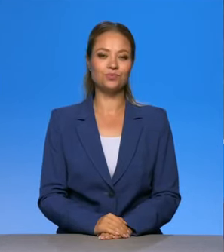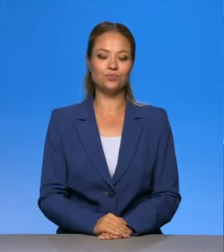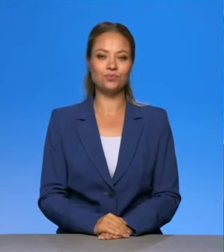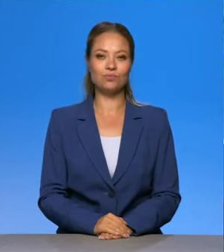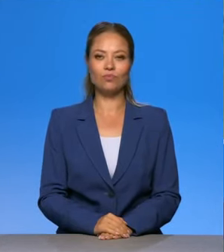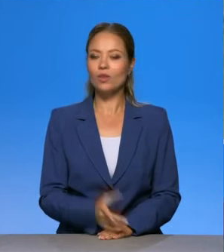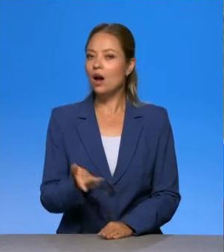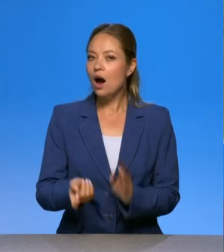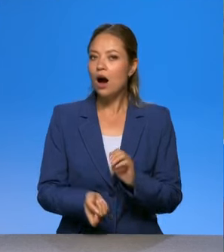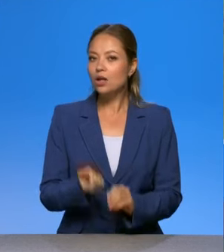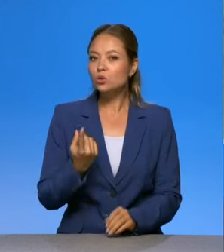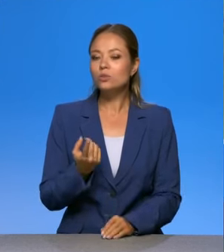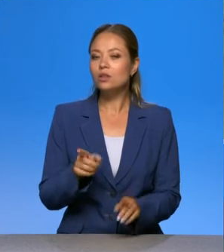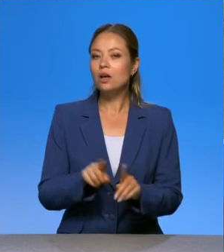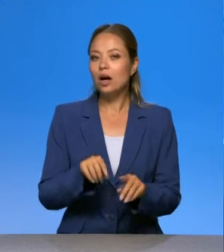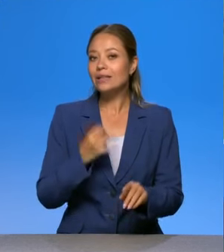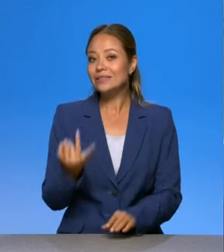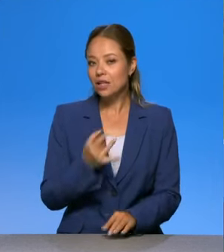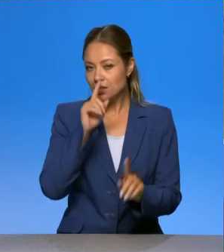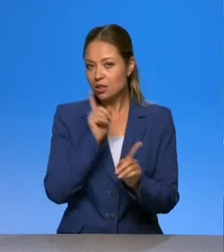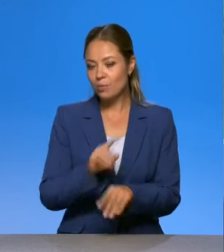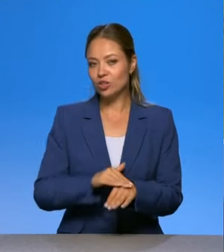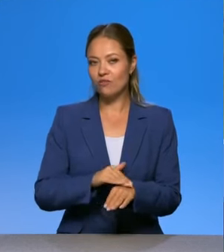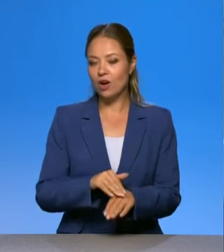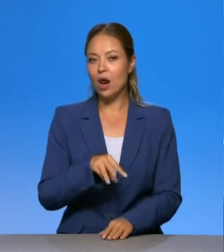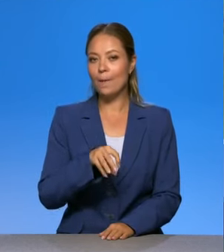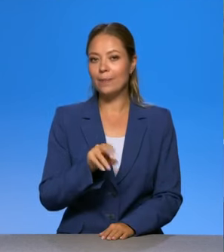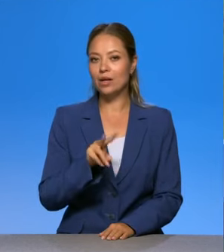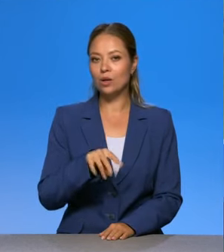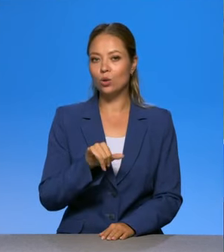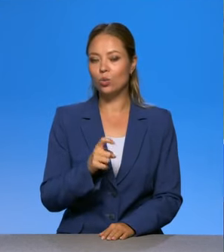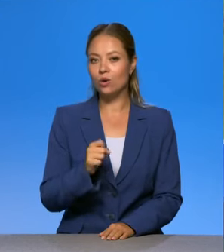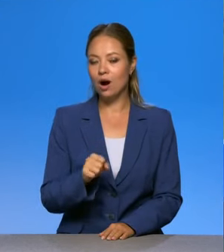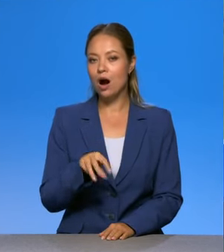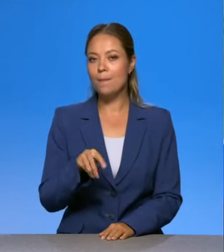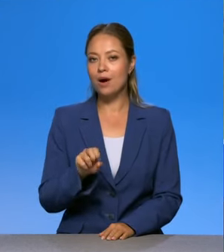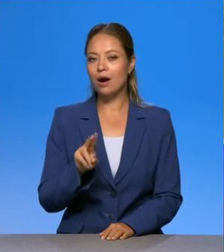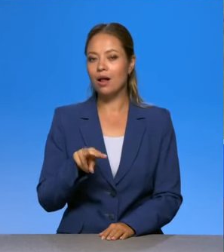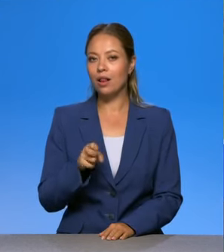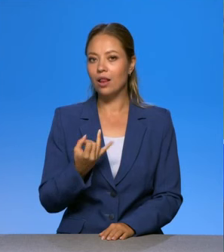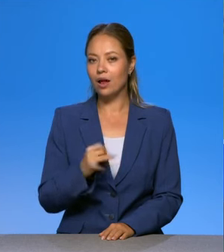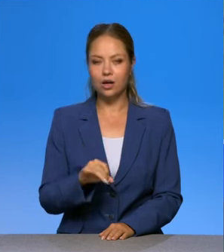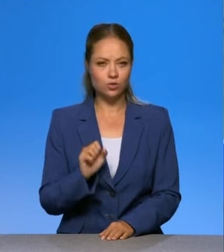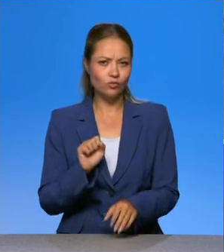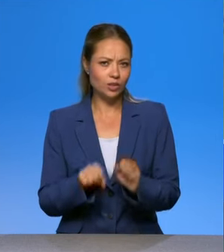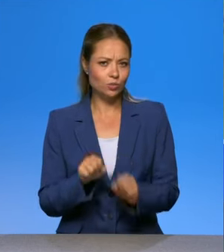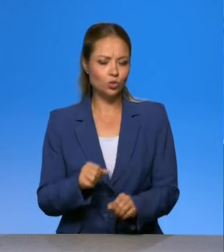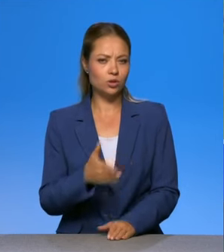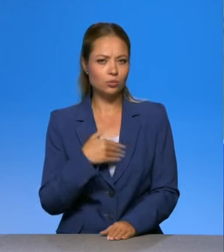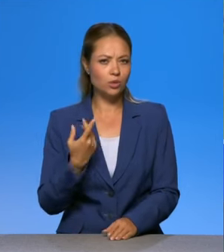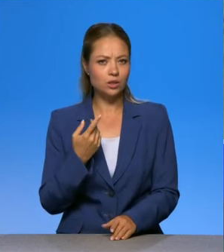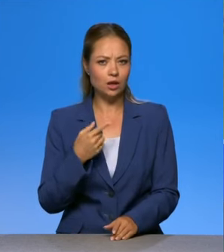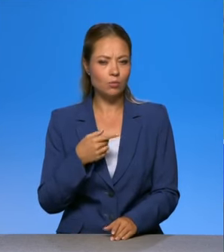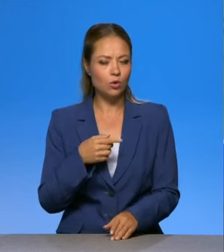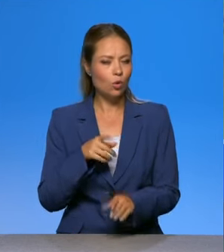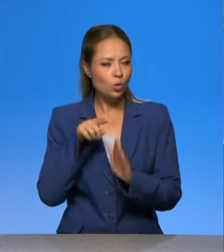Откуда такая интересная необычная фамилия? Миклуха Маклай спрашивает из Астраханской области. Откуда корни родословные? Ну, может быть, мы тут глубоко погружаться не будем,